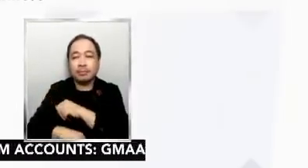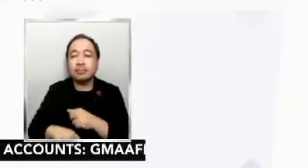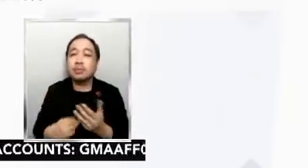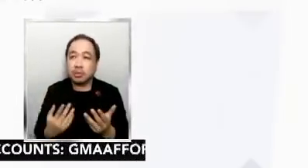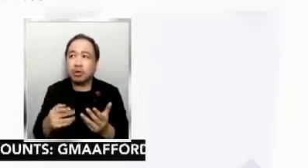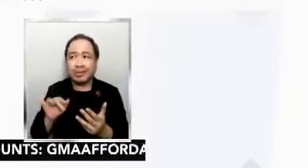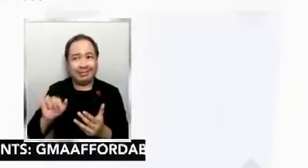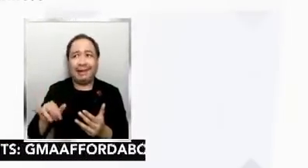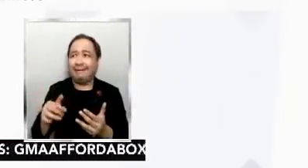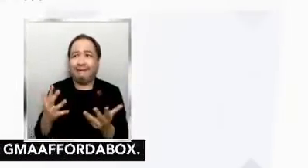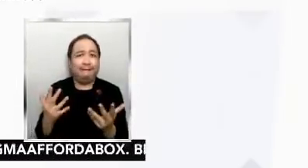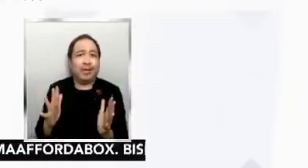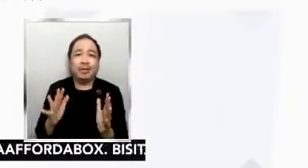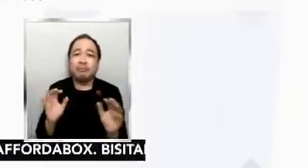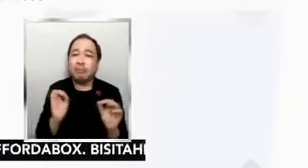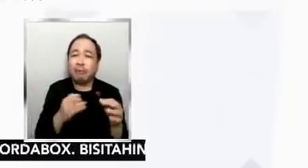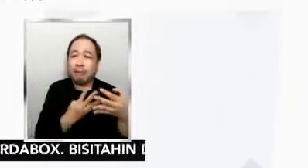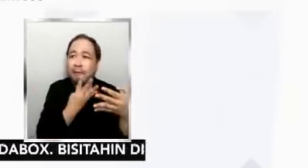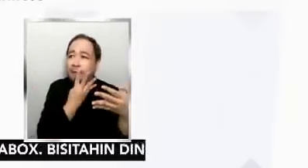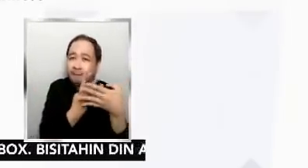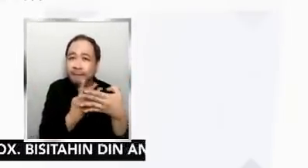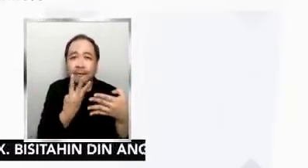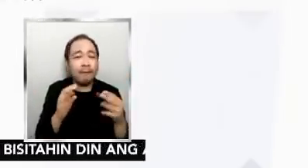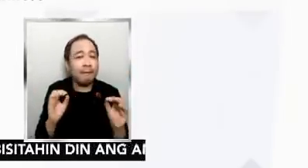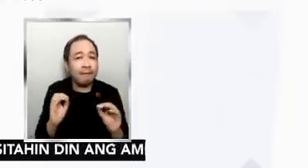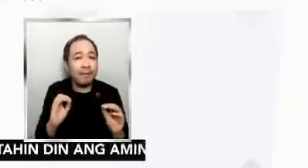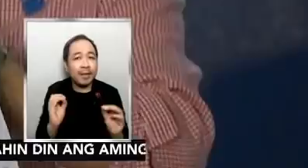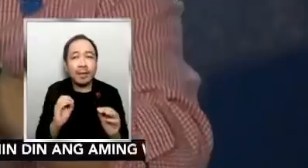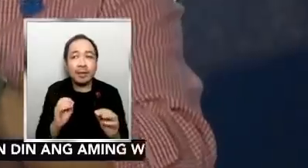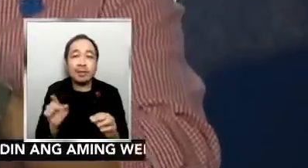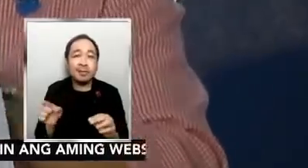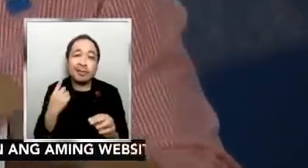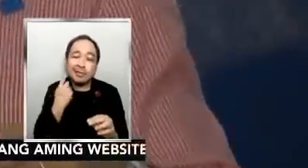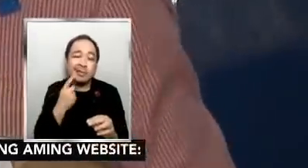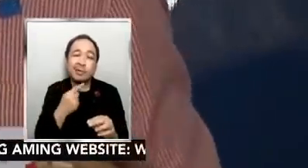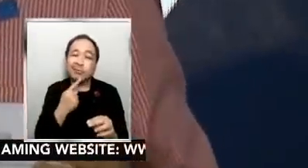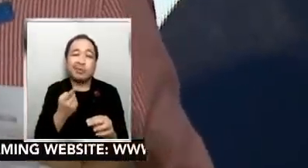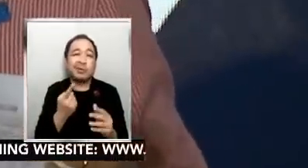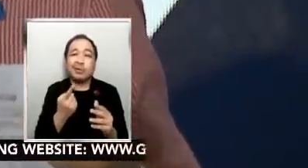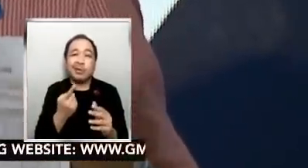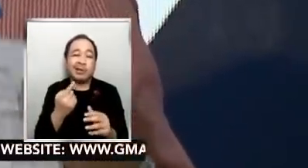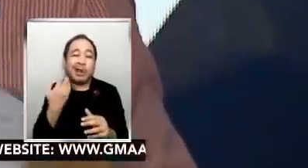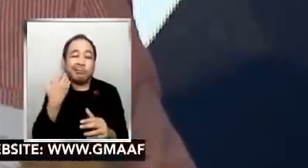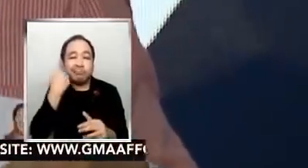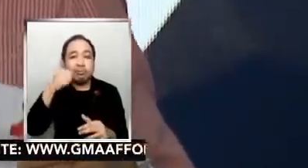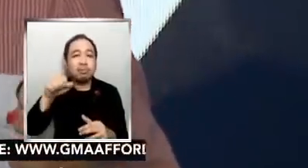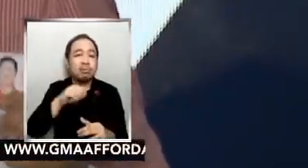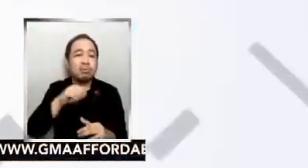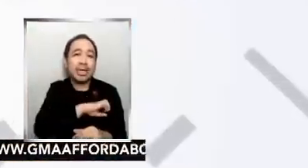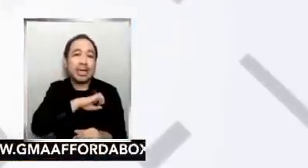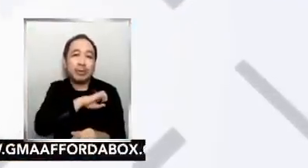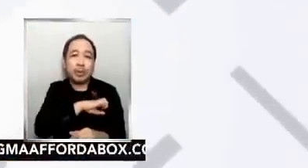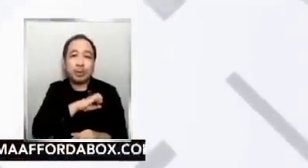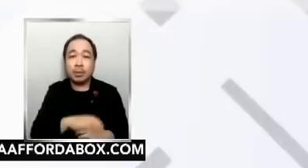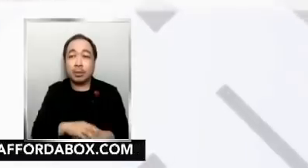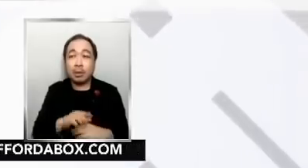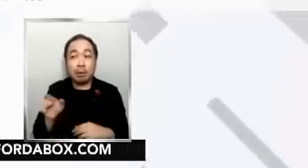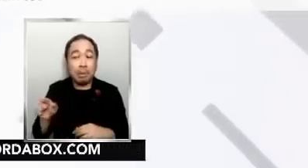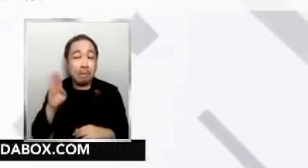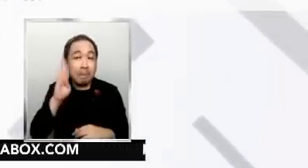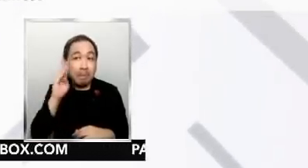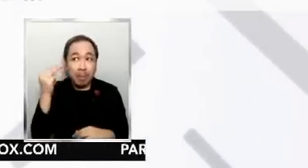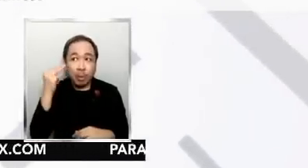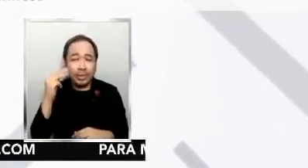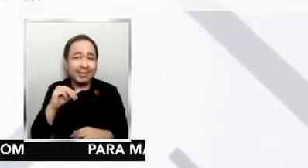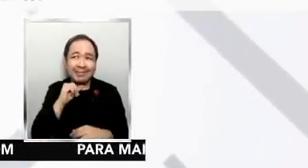walang imprisonment at wala yung sinasabi nilang moral turpitude. Hindi rin daw tax evader si Marcos. There was no finding of